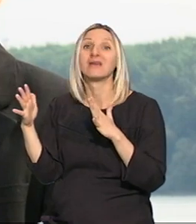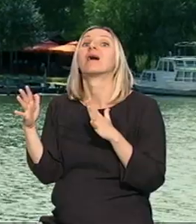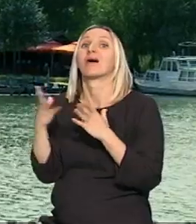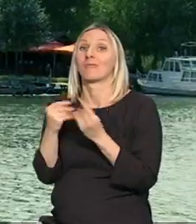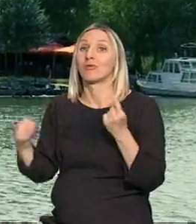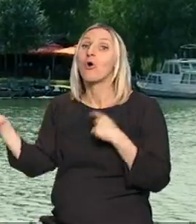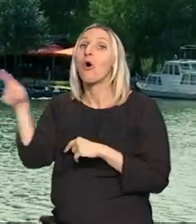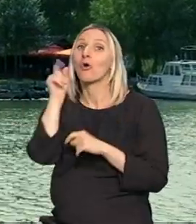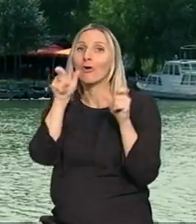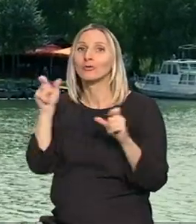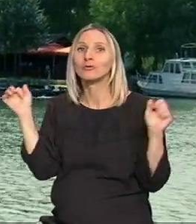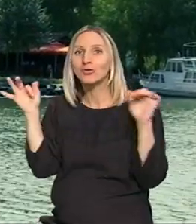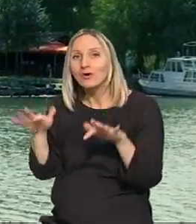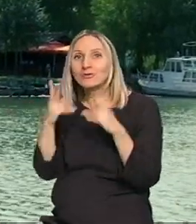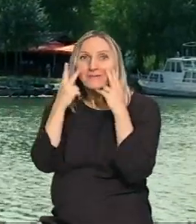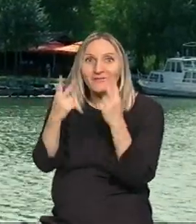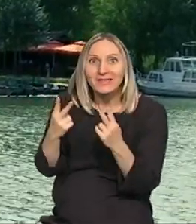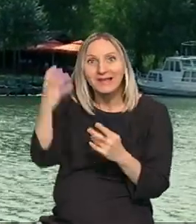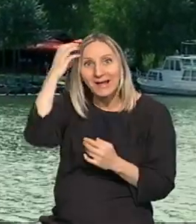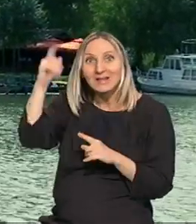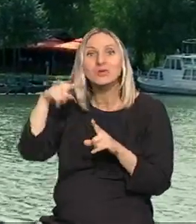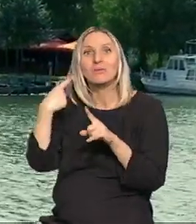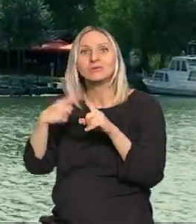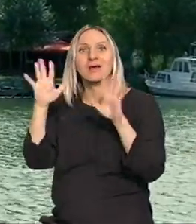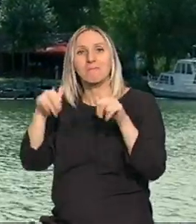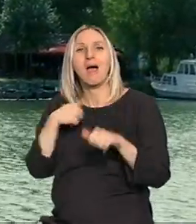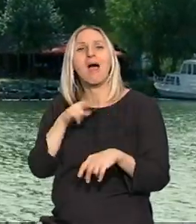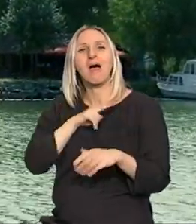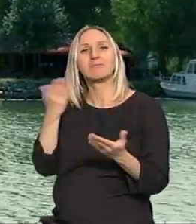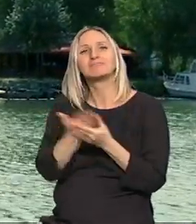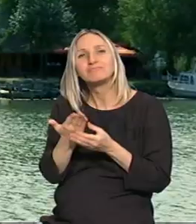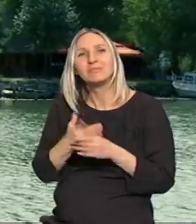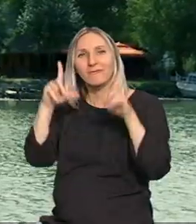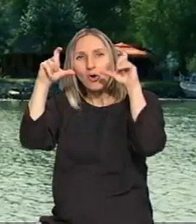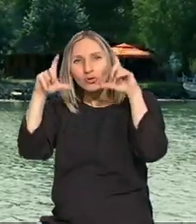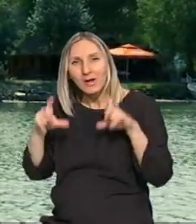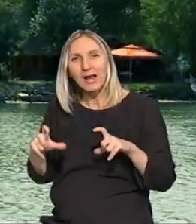s druge strane i fotografije kao i sećanja na taj događaj.